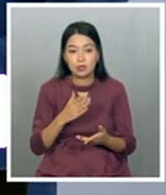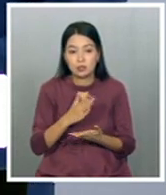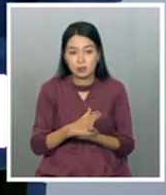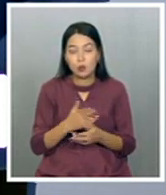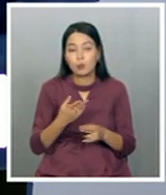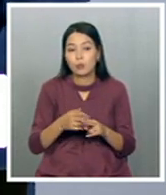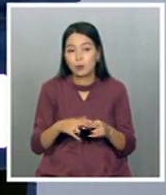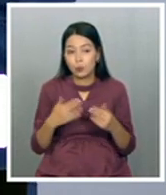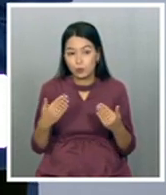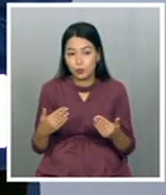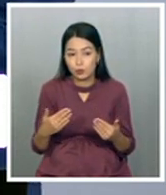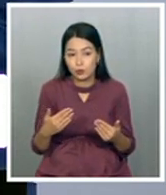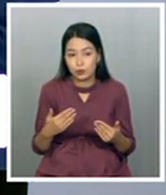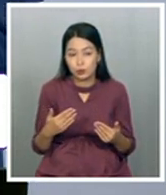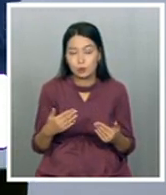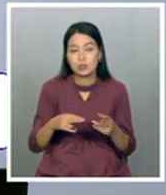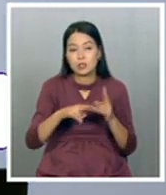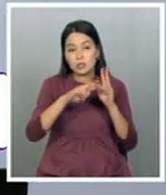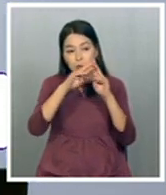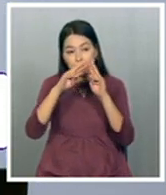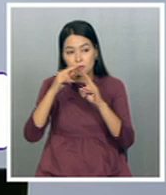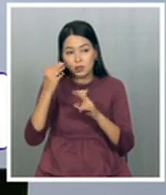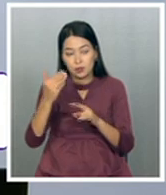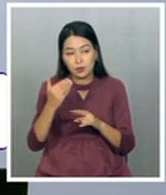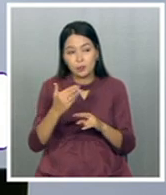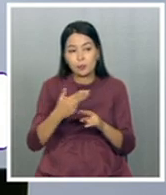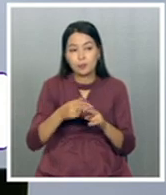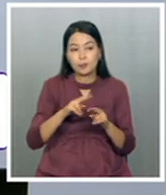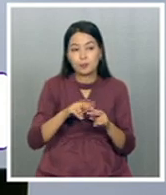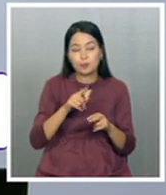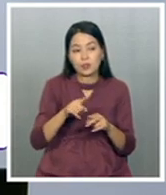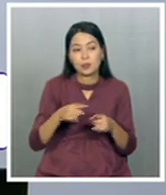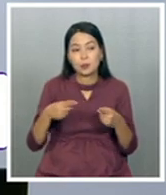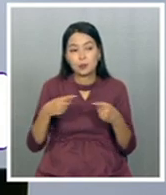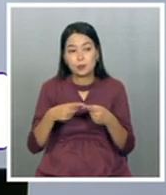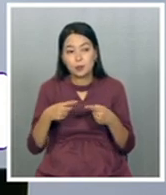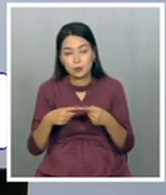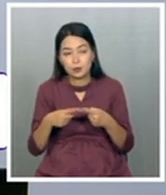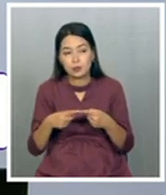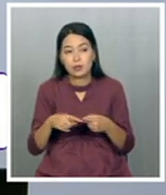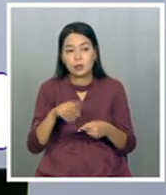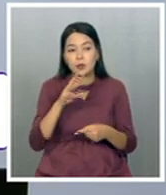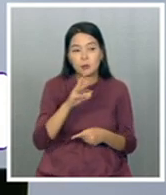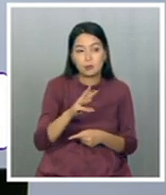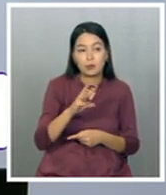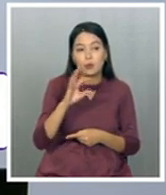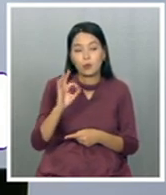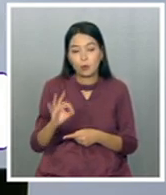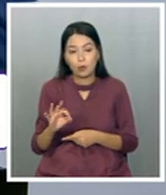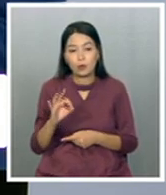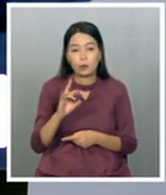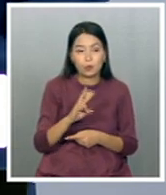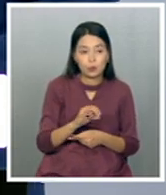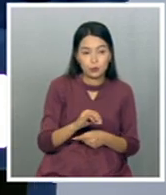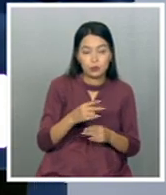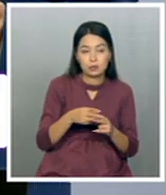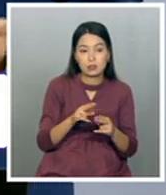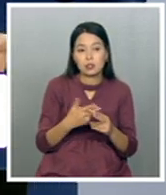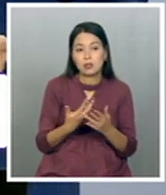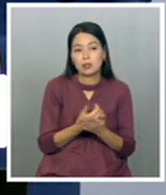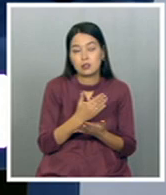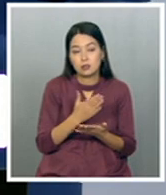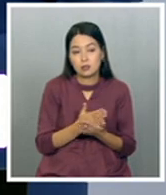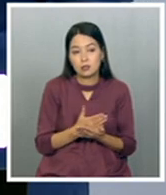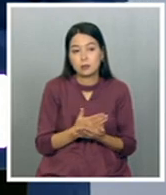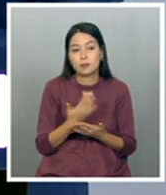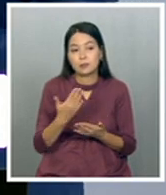бізде шырақ еңістігі, яғни сигма бұрышының мәнін M O Q1 арқылы табаламыз. Осыдан ары қарай